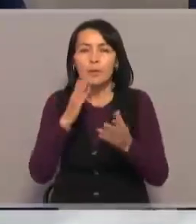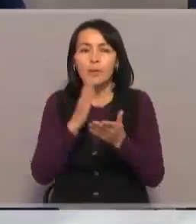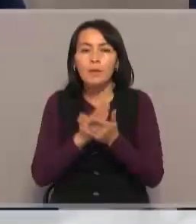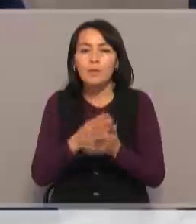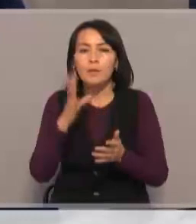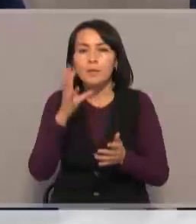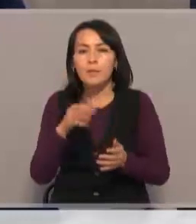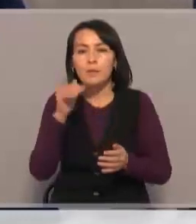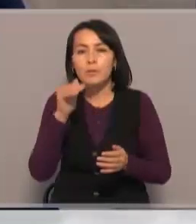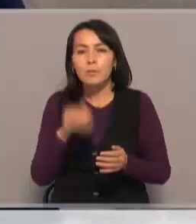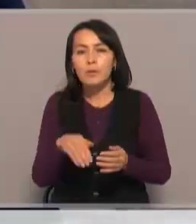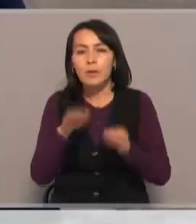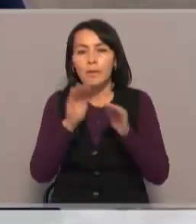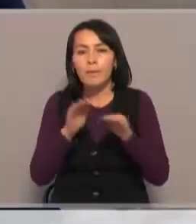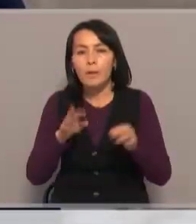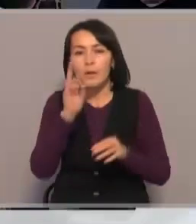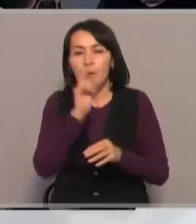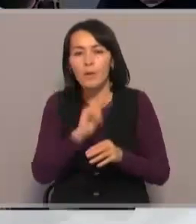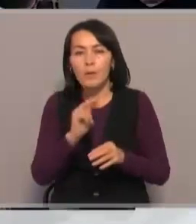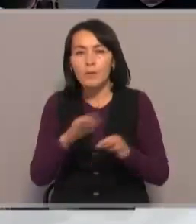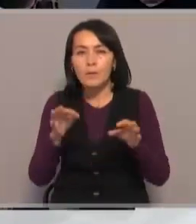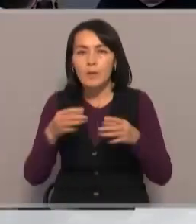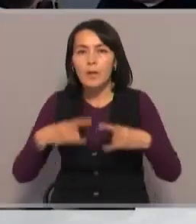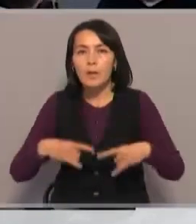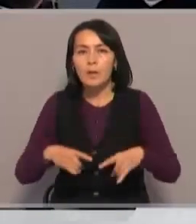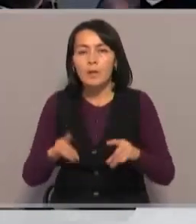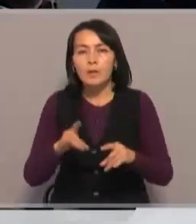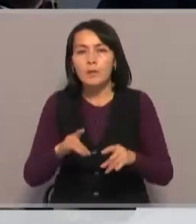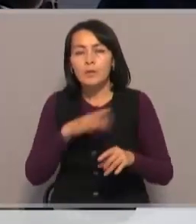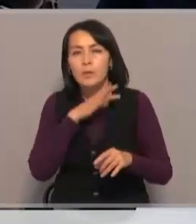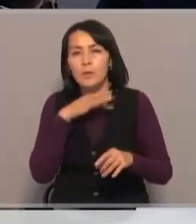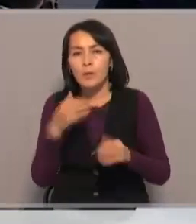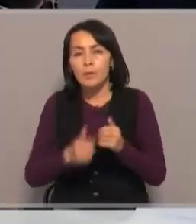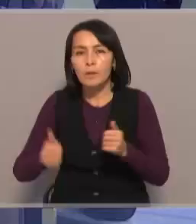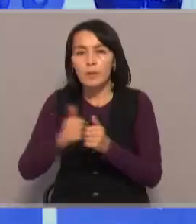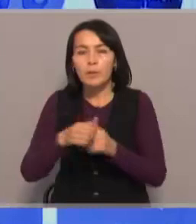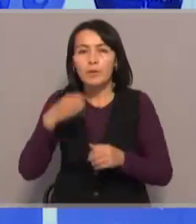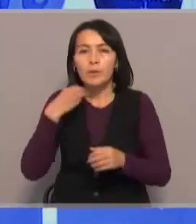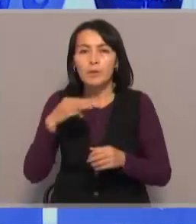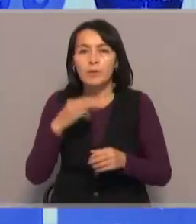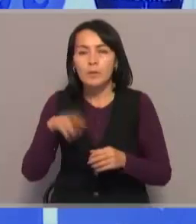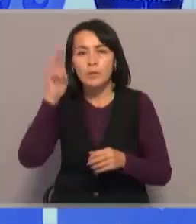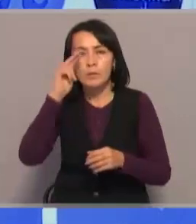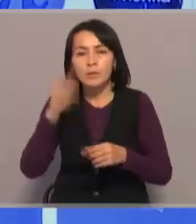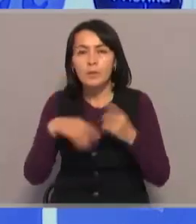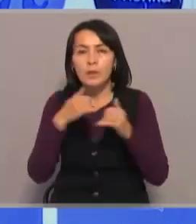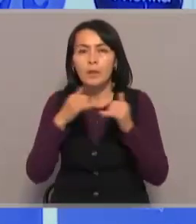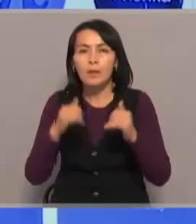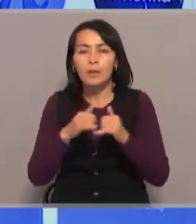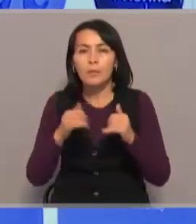онда 500 мыңнан астам бала білім алуда. Демографиялық өсім жағынан алдыңғы қатардағы аймақта білім сапасын арттыру